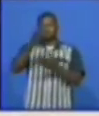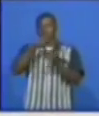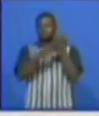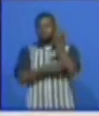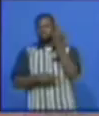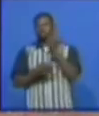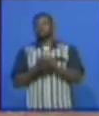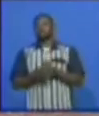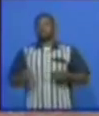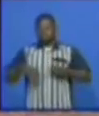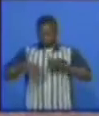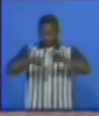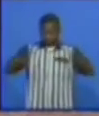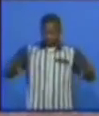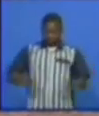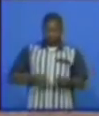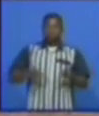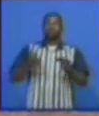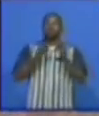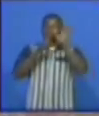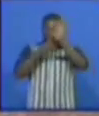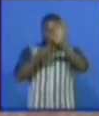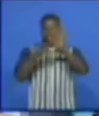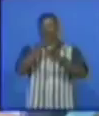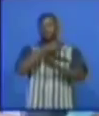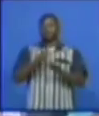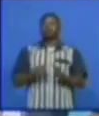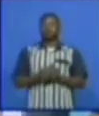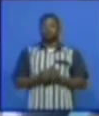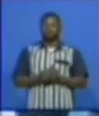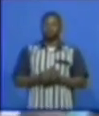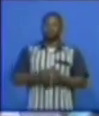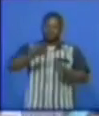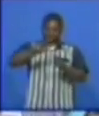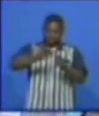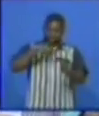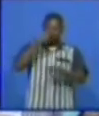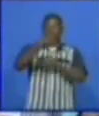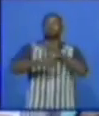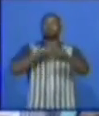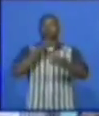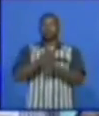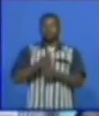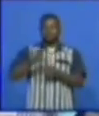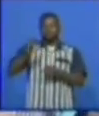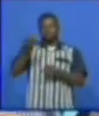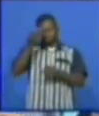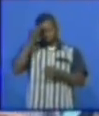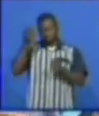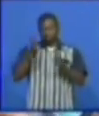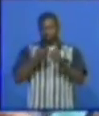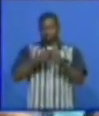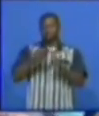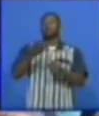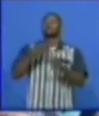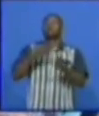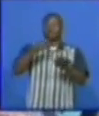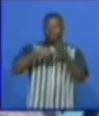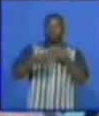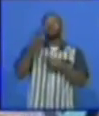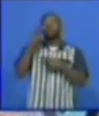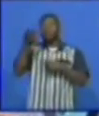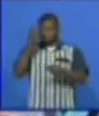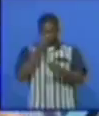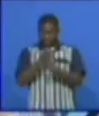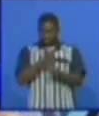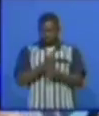et l'aire du défilé. Chaque année, le Premier ministre vient visiter avant le 11 décembre l'ensemble des réalisations et des activités qui sont menées ici.